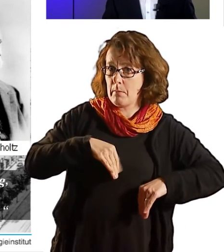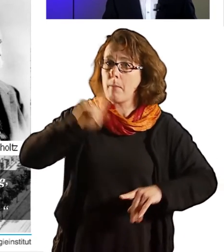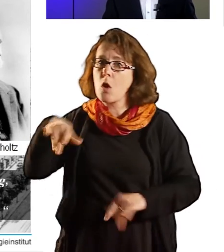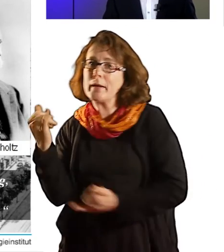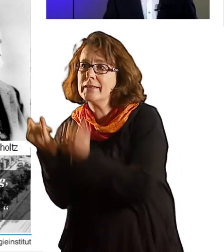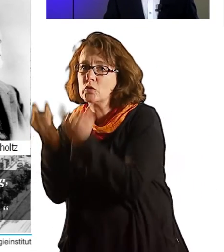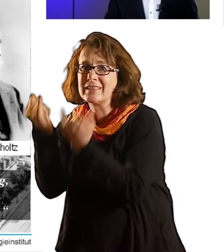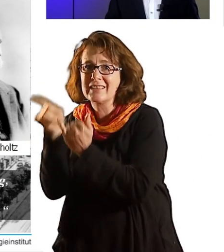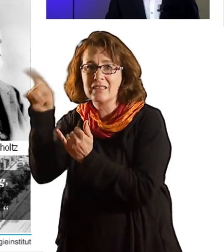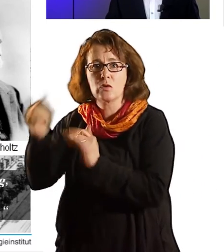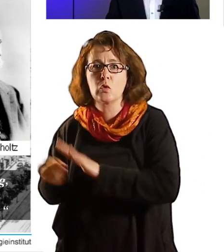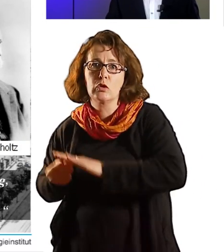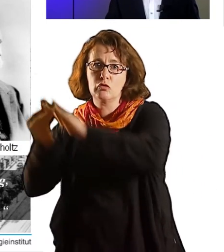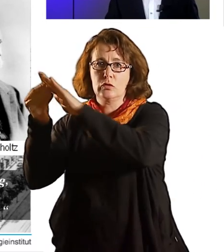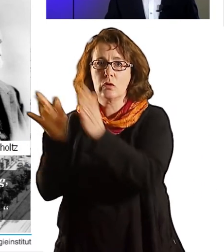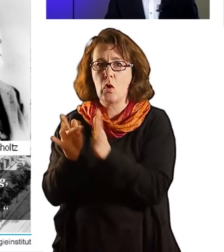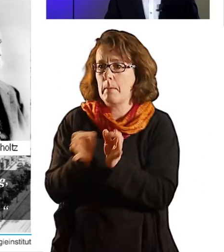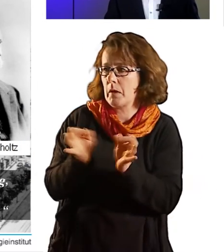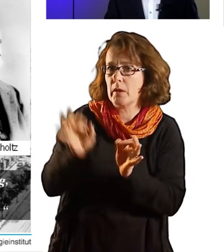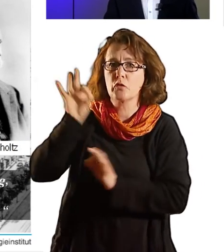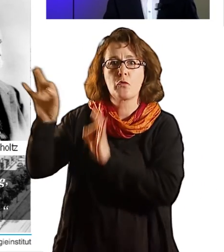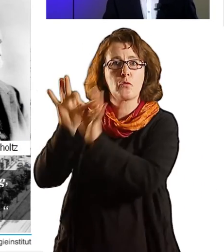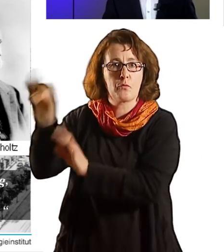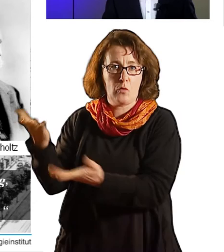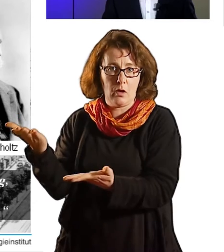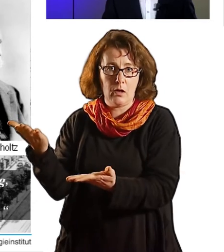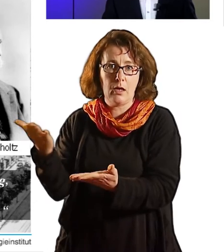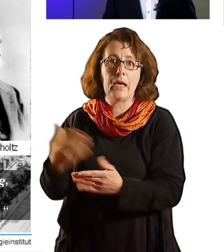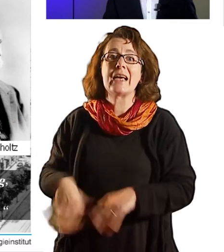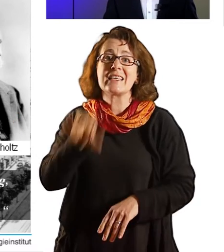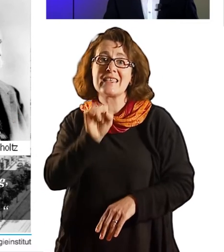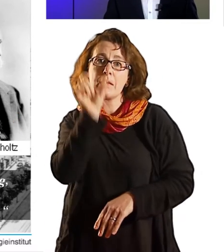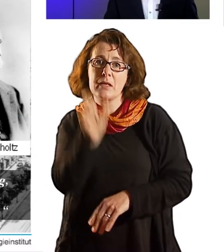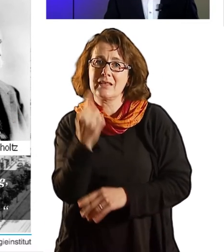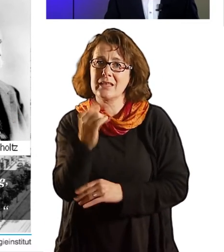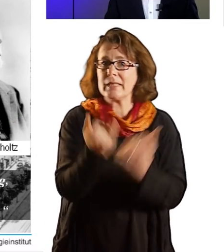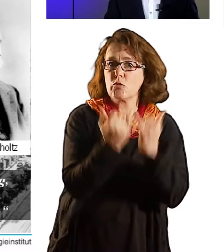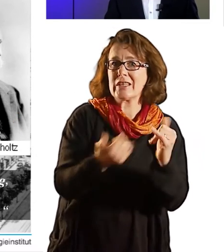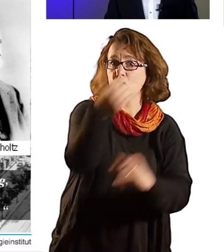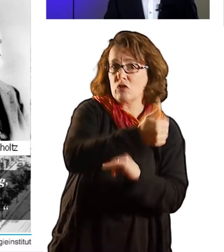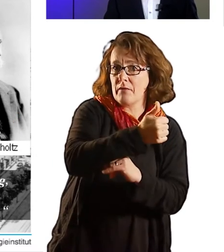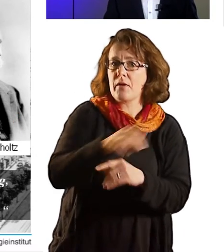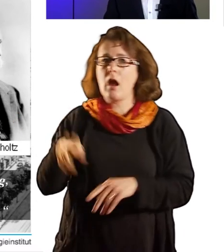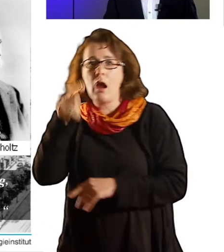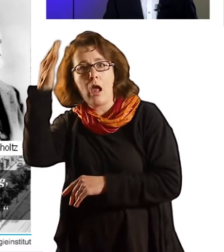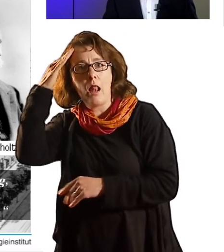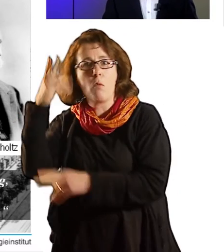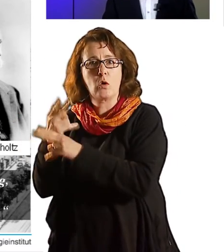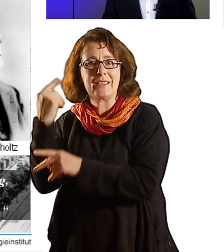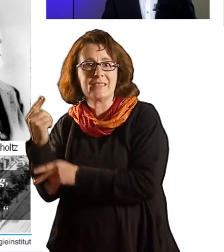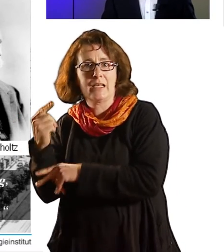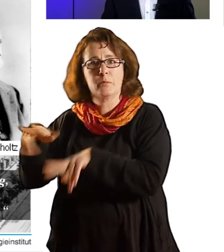unter anderem mit Maßbestimmungen und Prüfungen unterstützt. Dass Siemens als Industrieller und Helmholtz als Wissenschaftler die Gründung der PDR